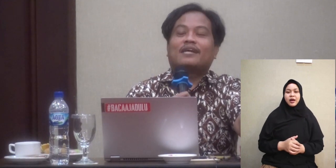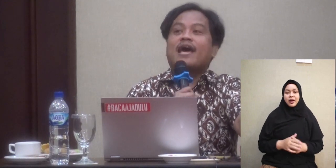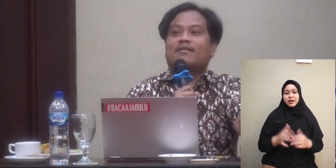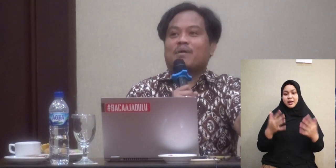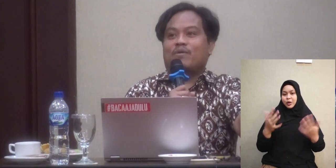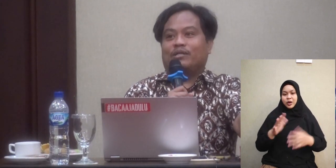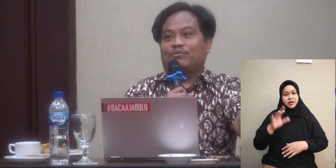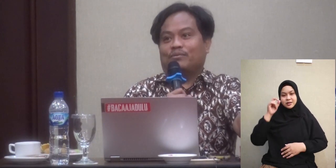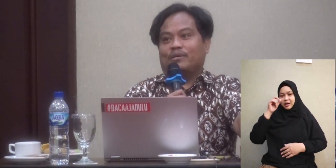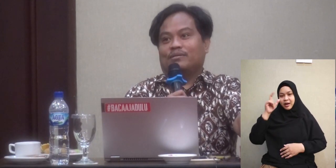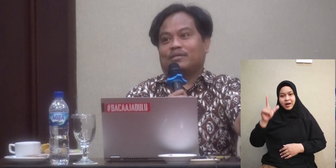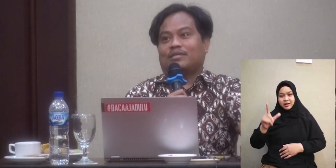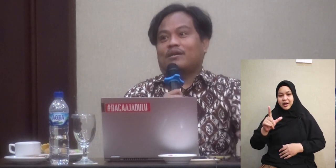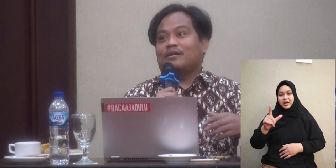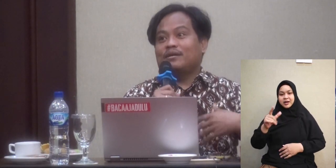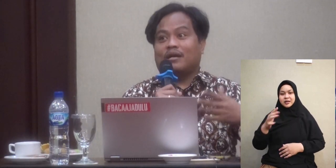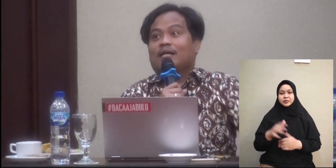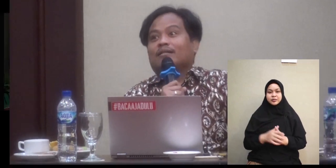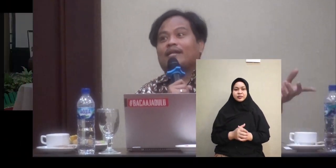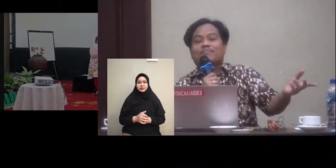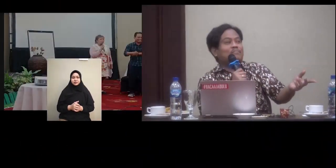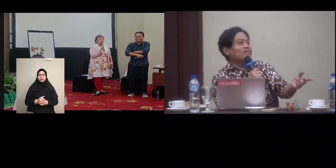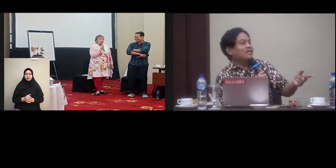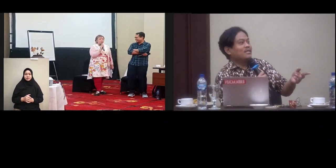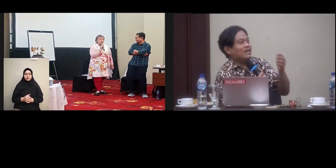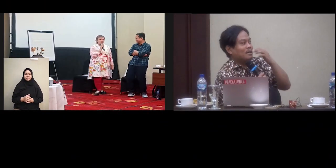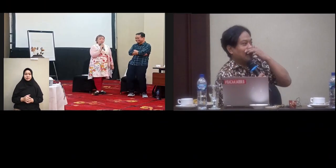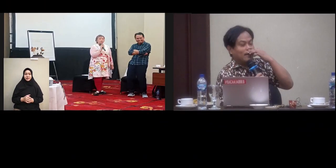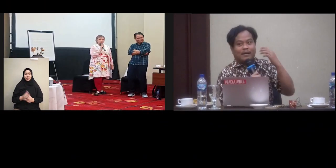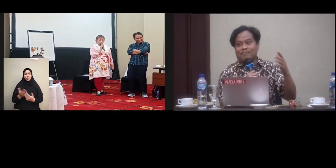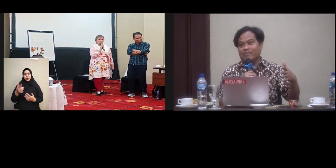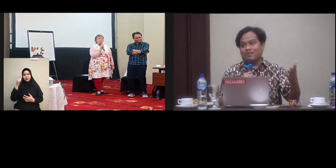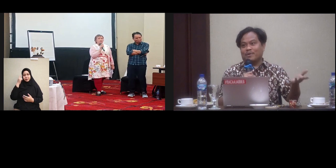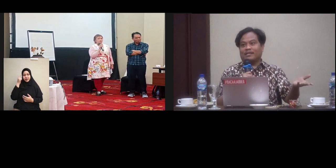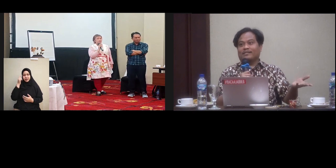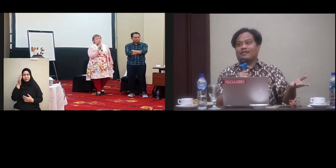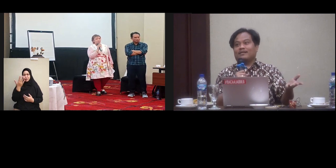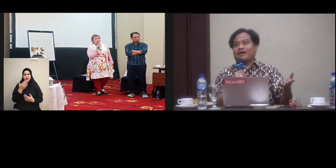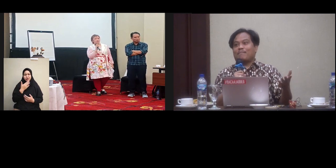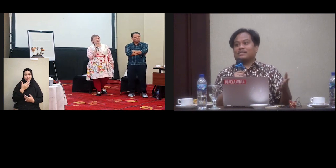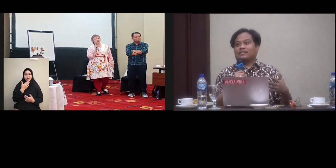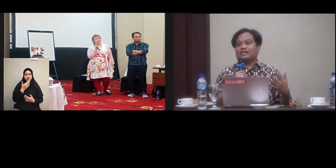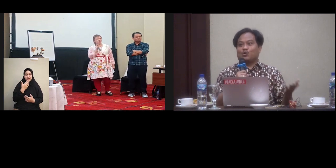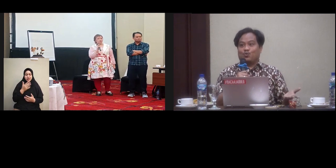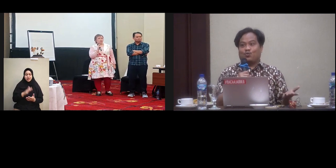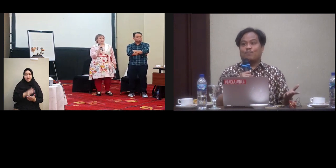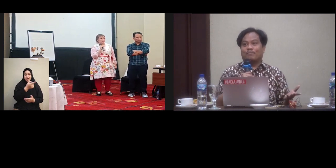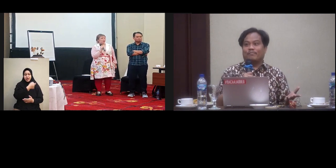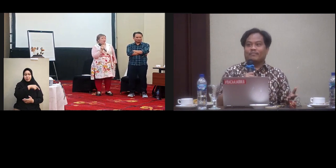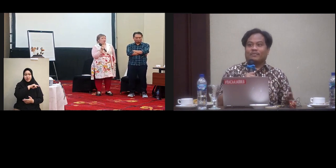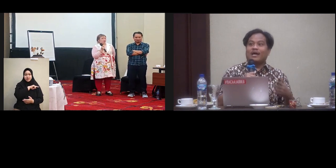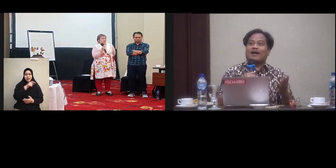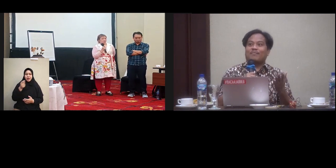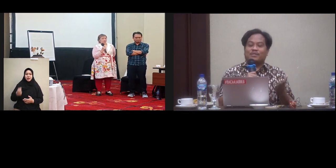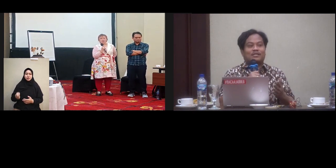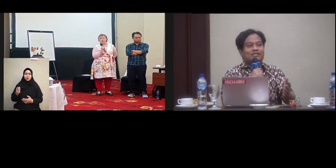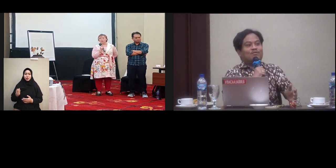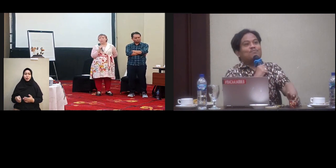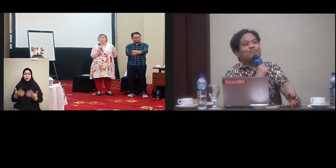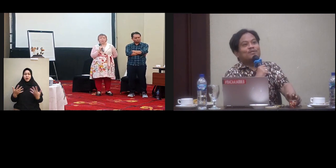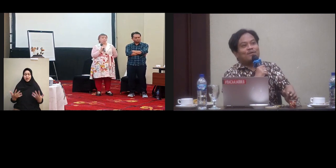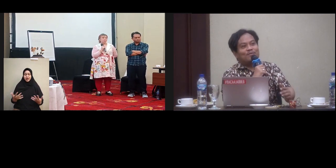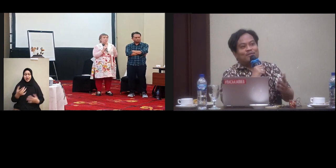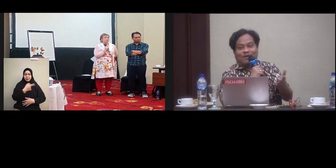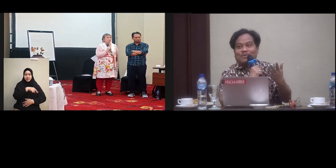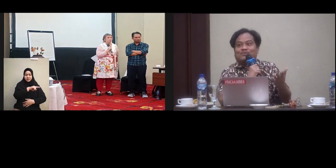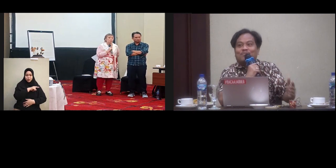disadari bahwa itu secara ya Tadi Mbak Ipung mengatakan tadi kapasitas hukum nah kapasitas